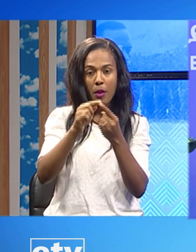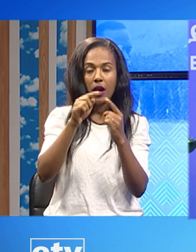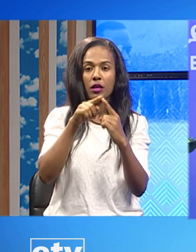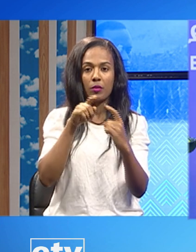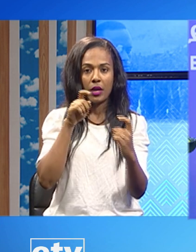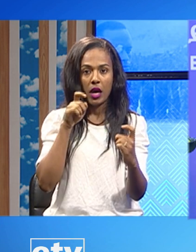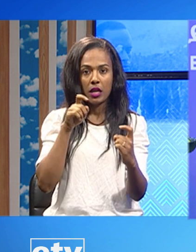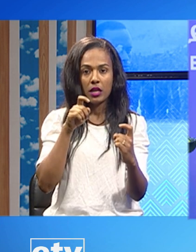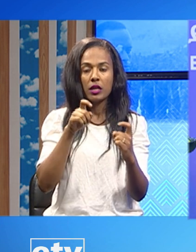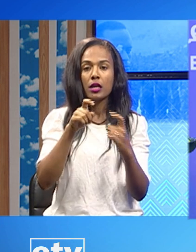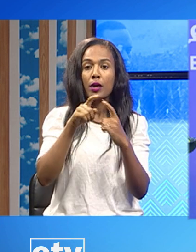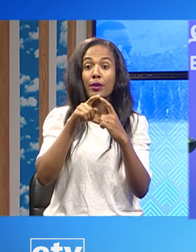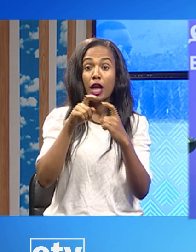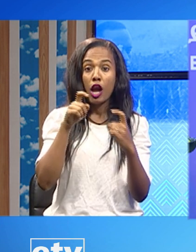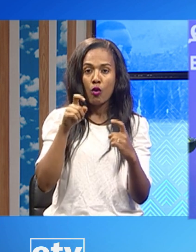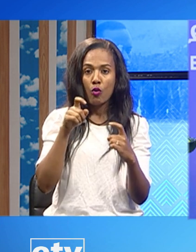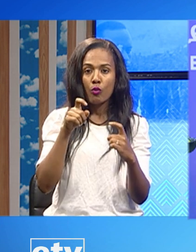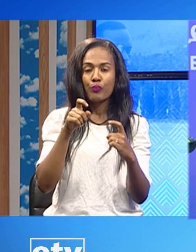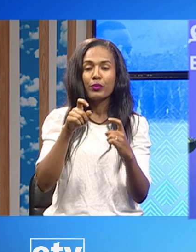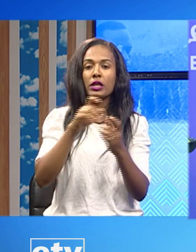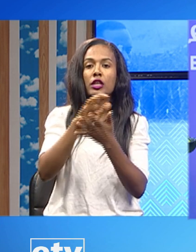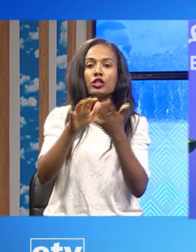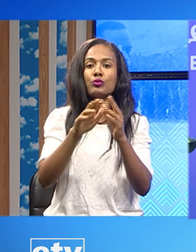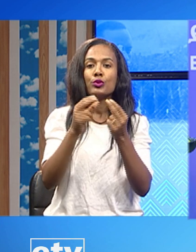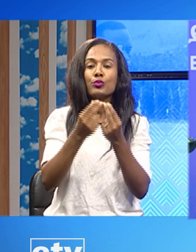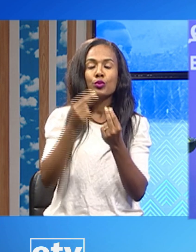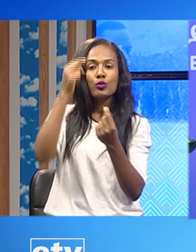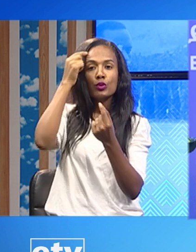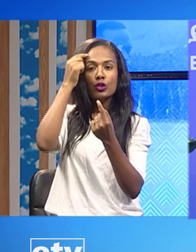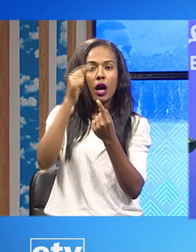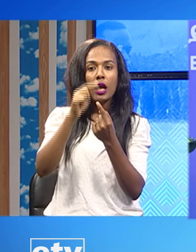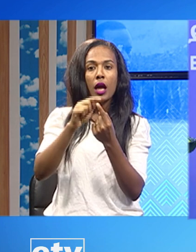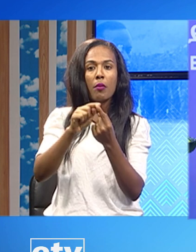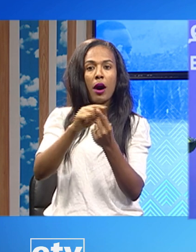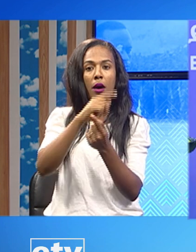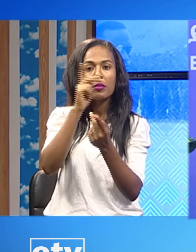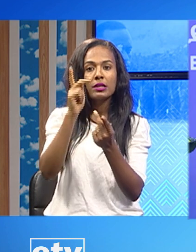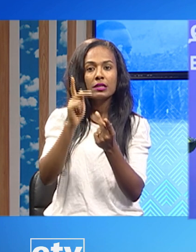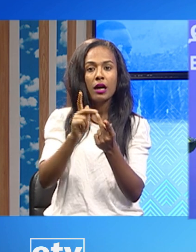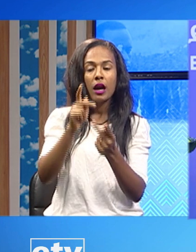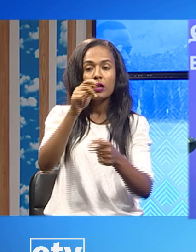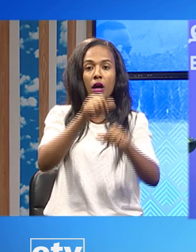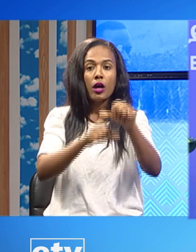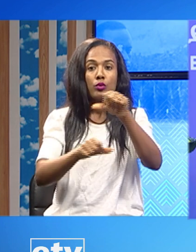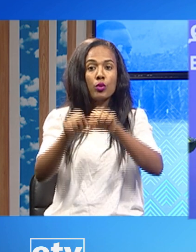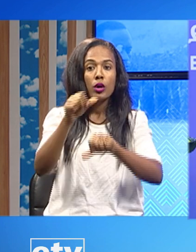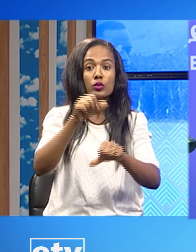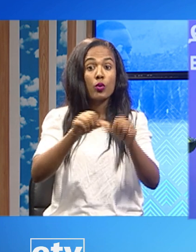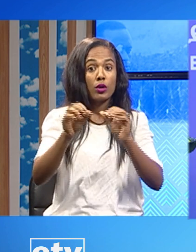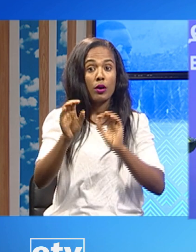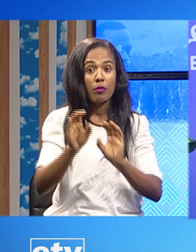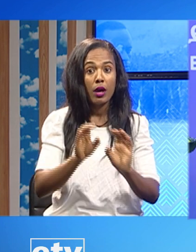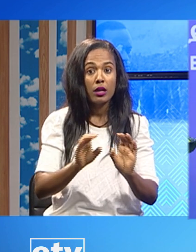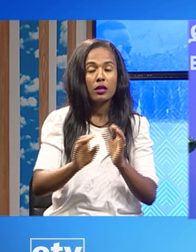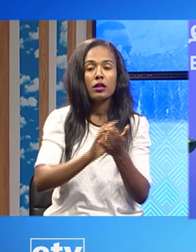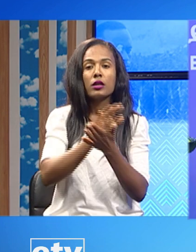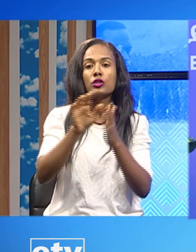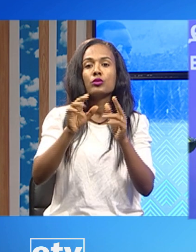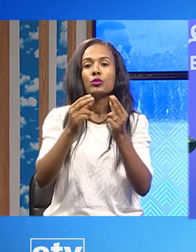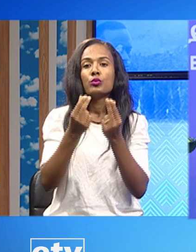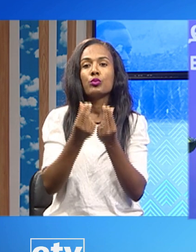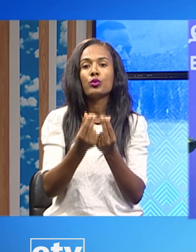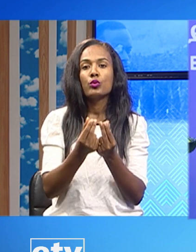የሚቃረን የሚቃወም ለሽብር ቡድኖች ዓላማ መሳካት አስተዋጽኦ የሚያደርግ የሽብር